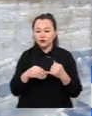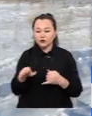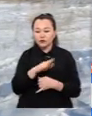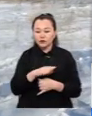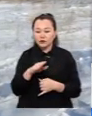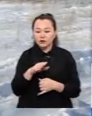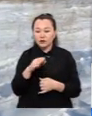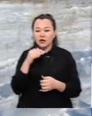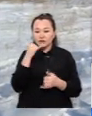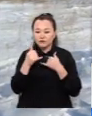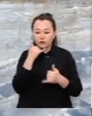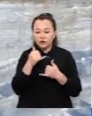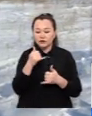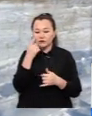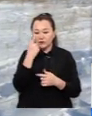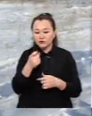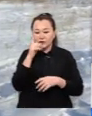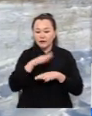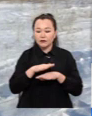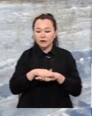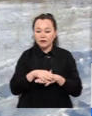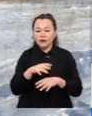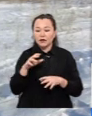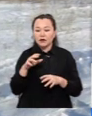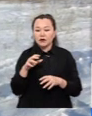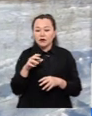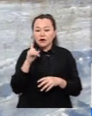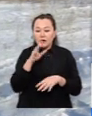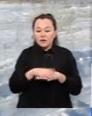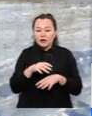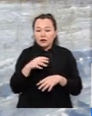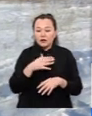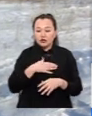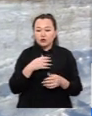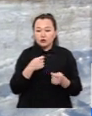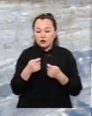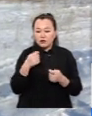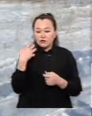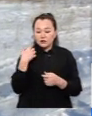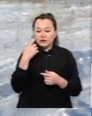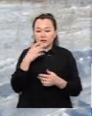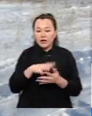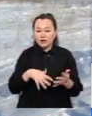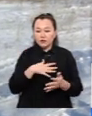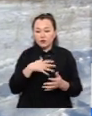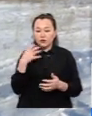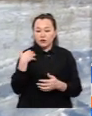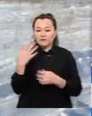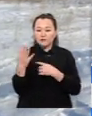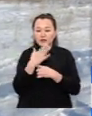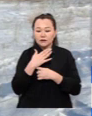сообщают с акимата представителей. Нашему руководству сообщает, далее наше руководство дает